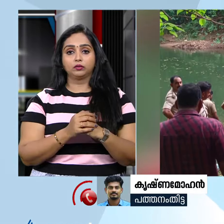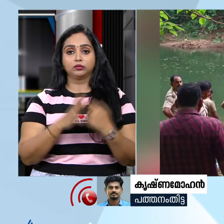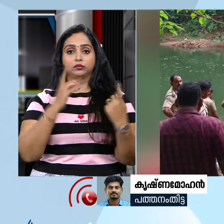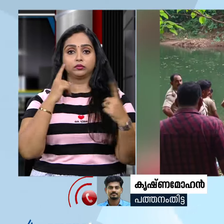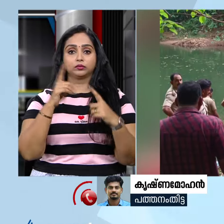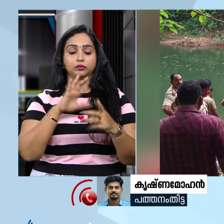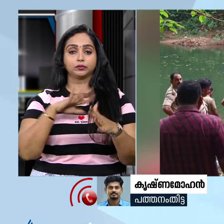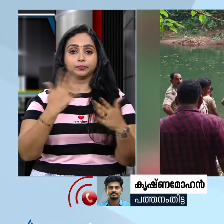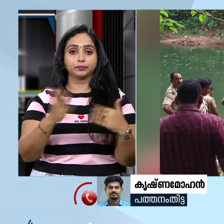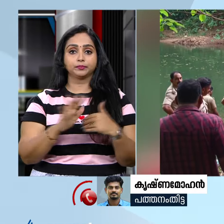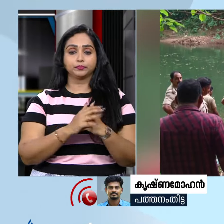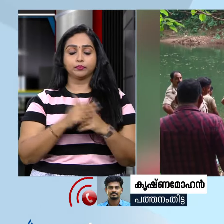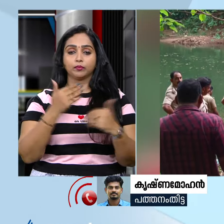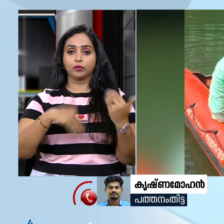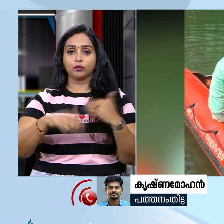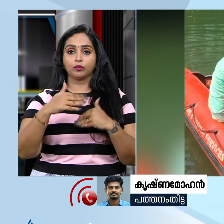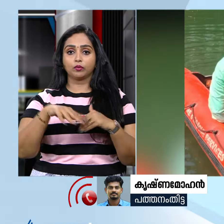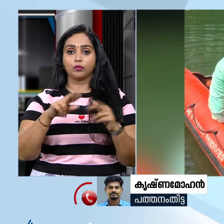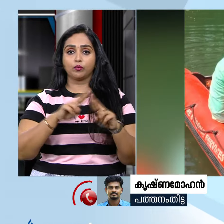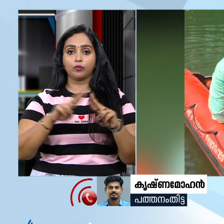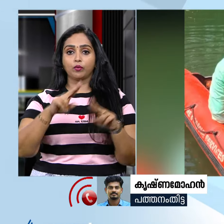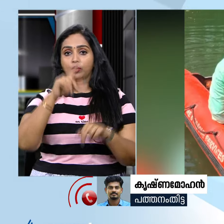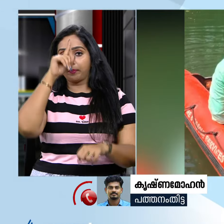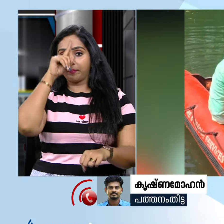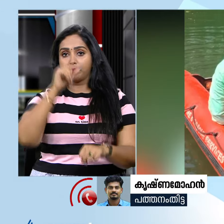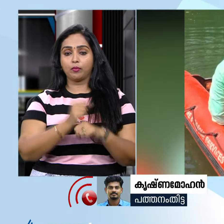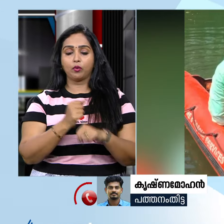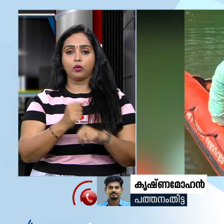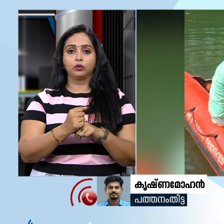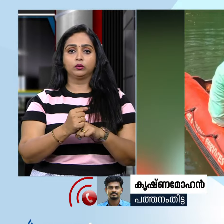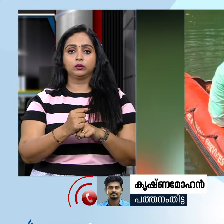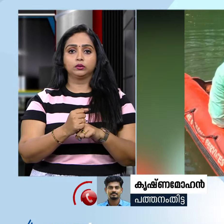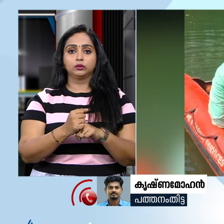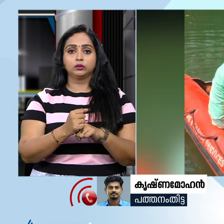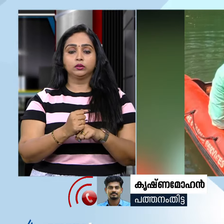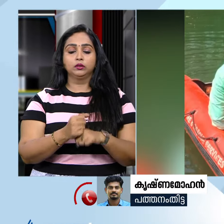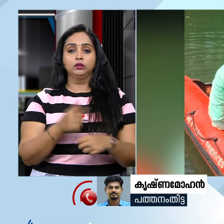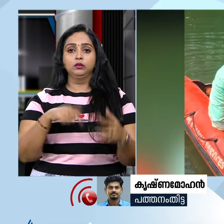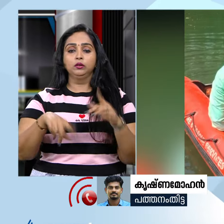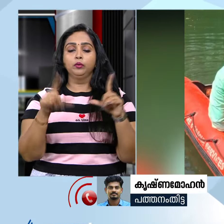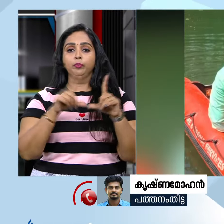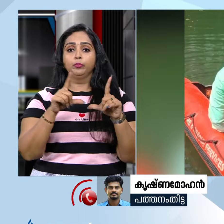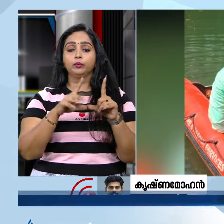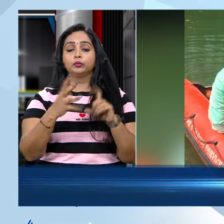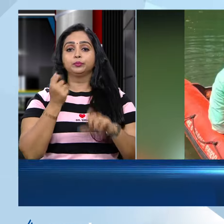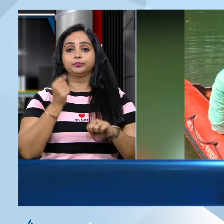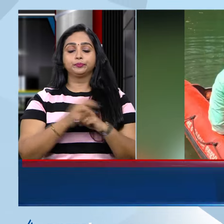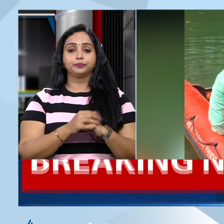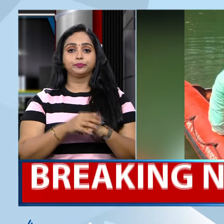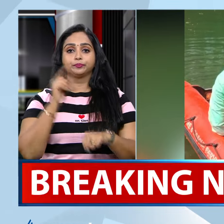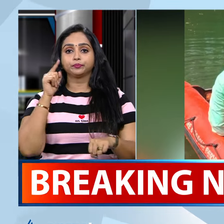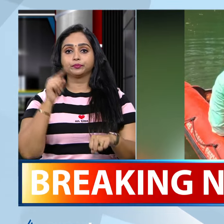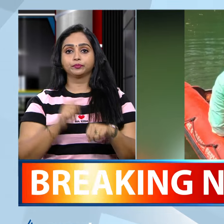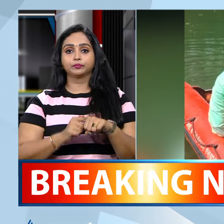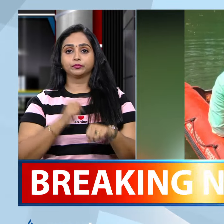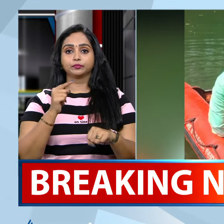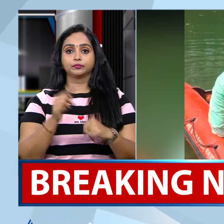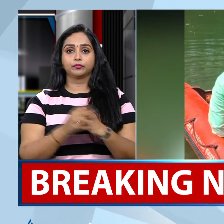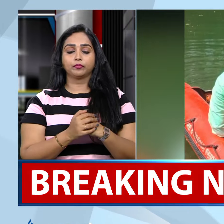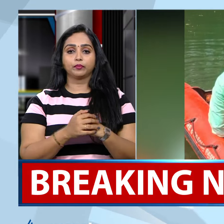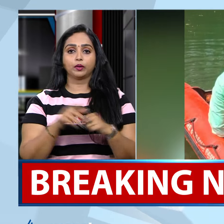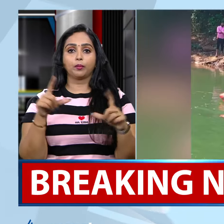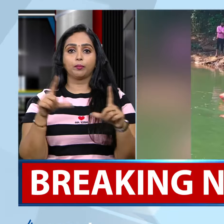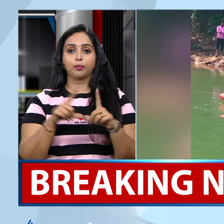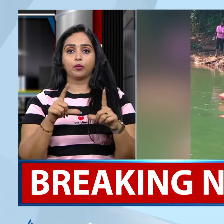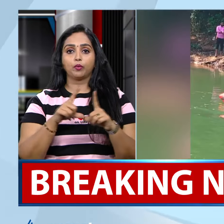കേസിന്റെ മുന്നോട്ടുള്ള നടത്തിപ്പിലുമൊക്കെ പോലീസിനെ സഹായിക്കുന്ന അല്ലെങ്കിൽ പോലീസിന്റെ തെളിവ് ശേഖരണത്തിൽ ഏറ്റവും നിർണായകമായ ഒരു തെളിവാണ്